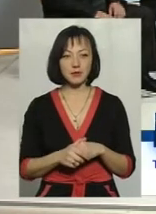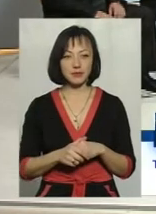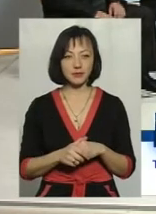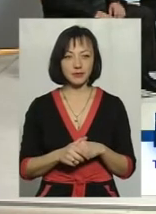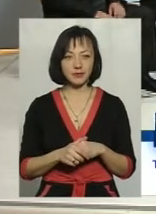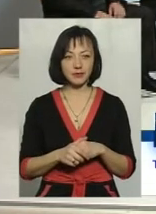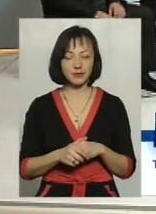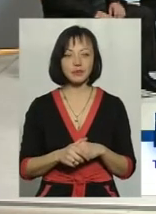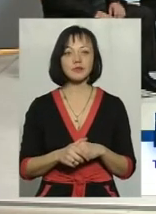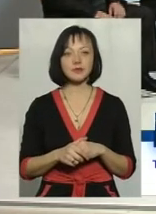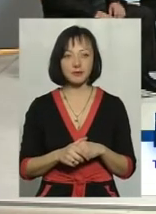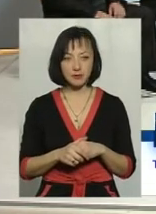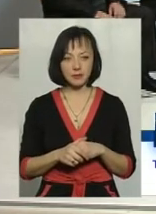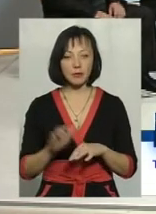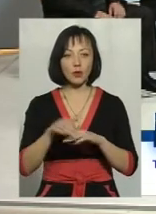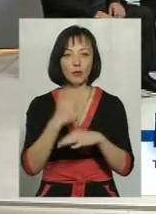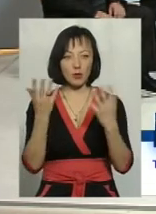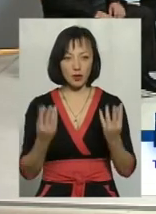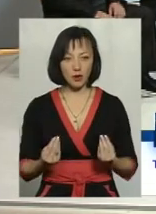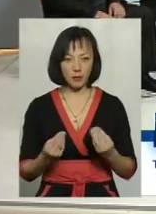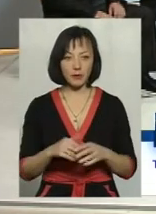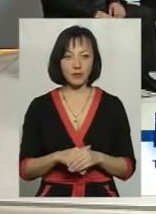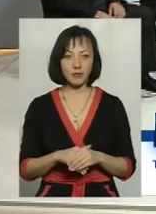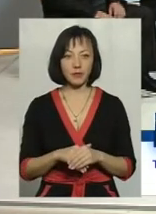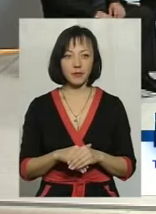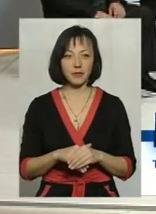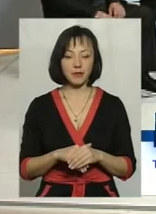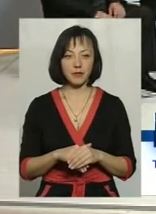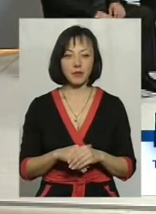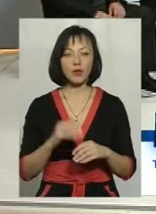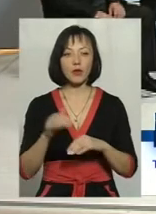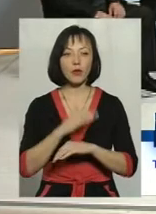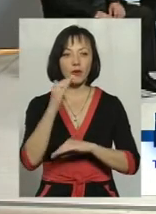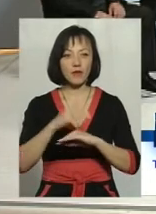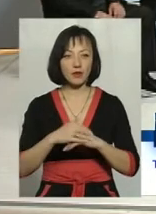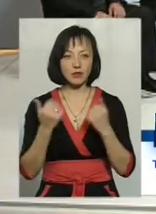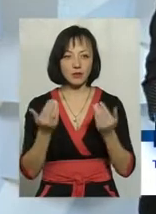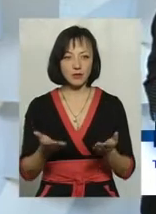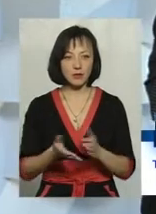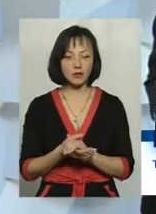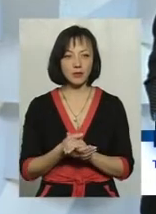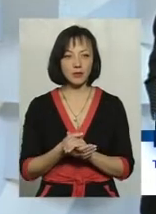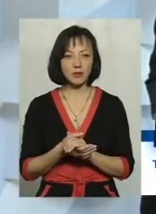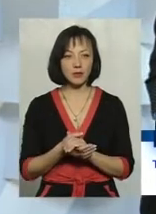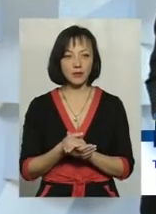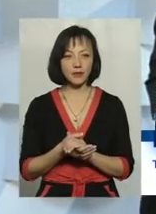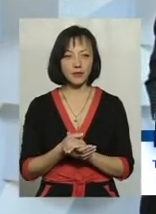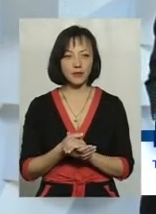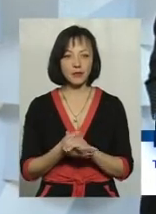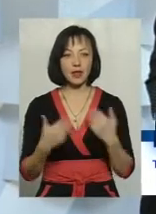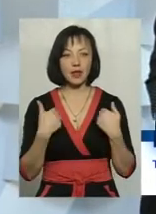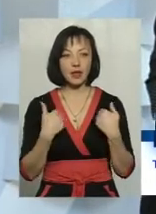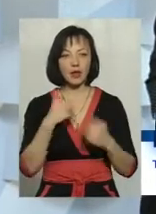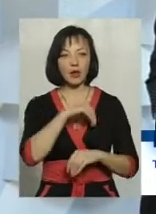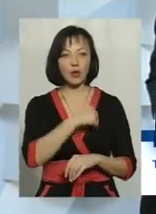вас. Алло. Доброго дня. Доброго вечора вам. І вам також. Я